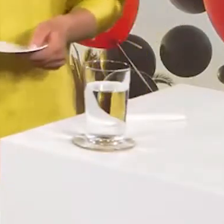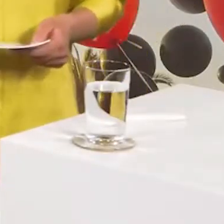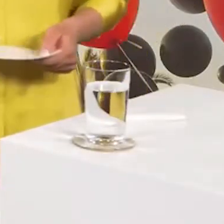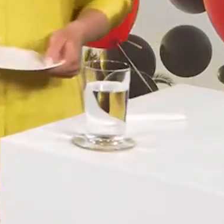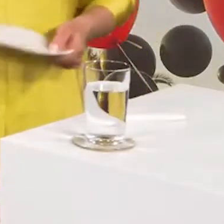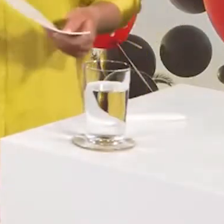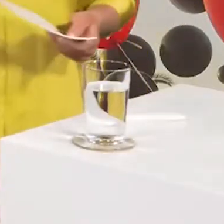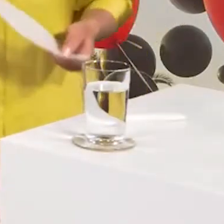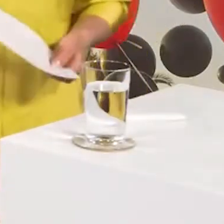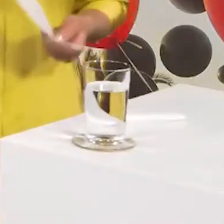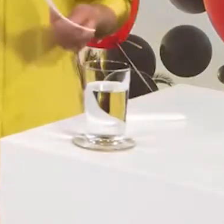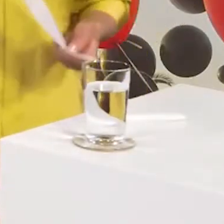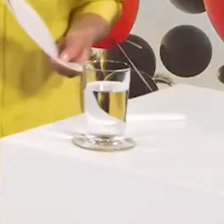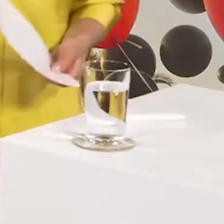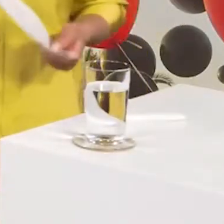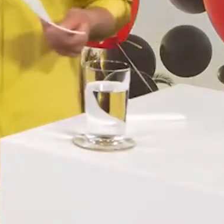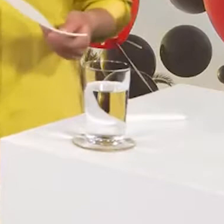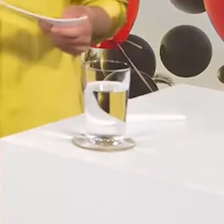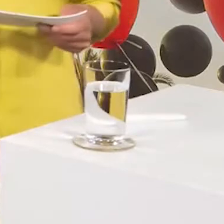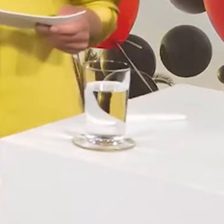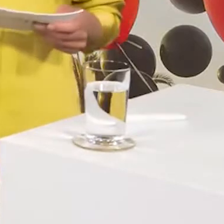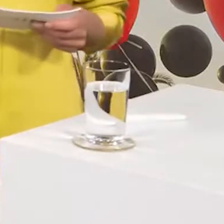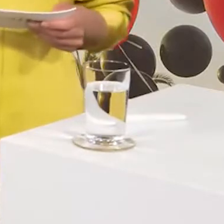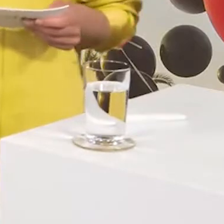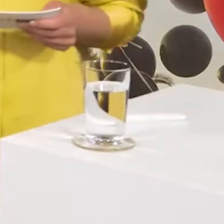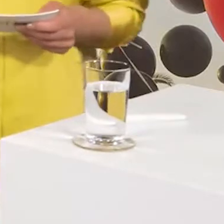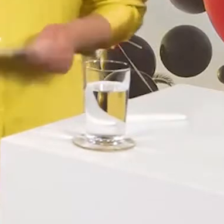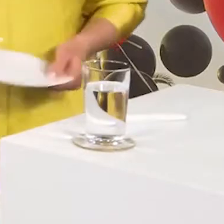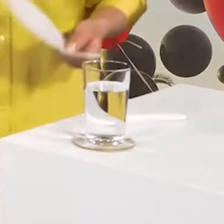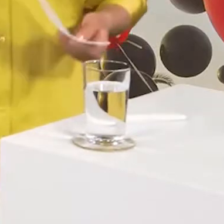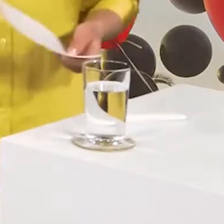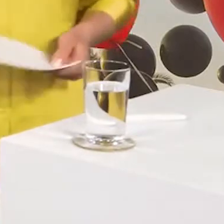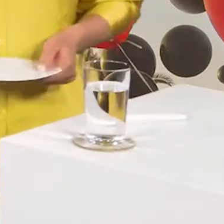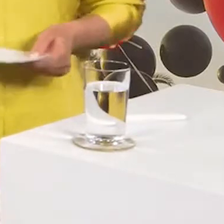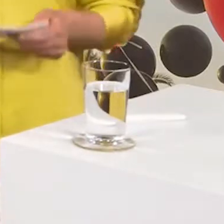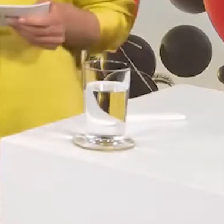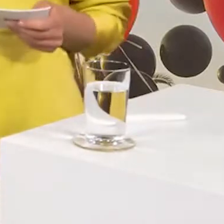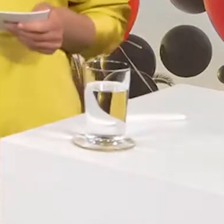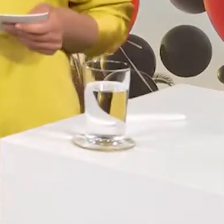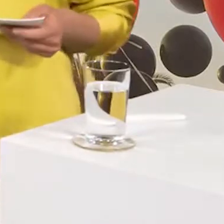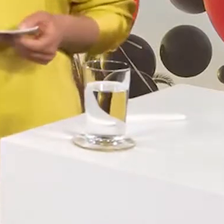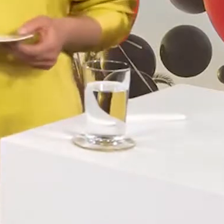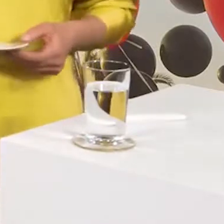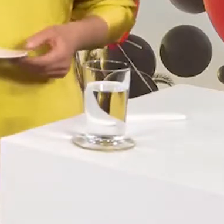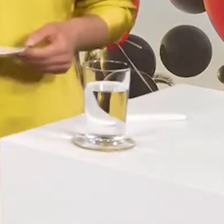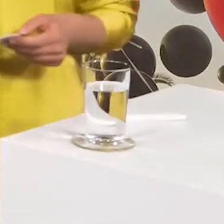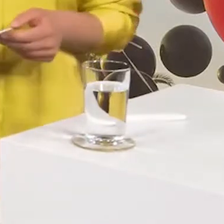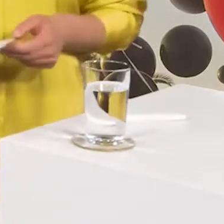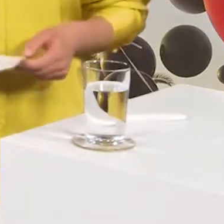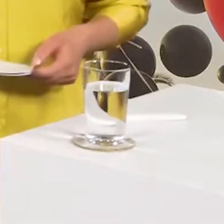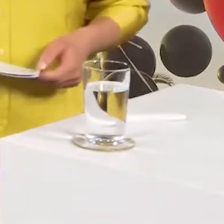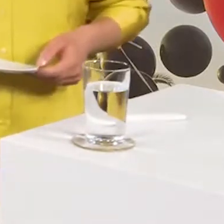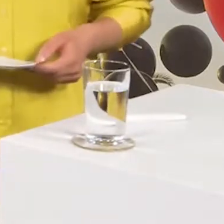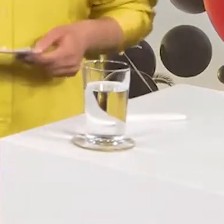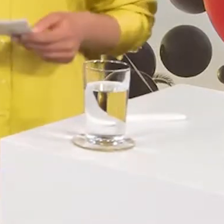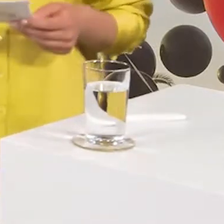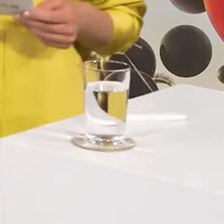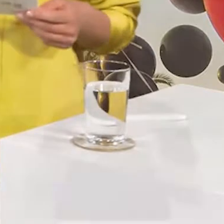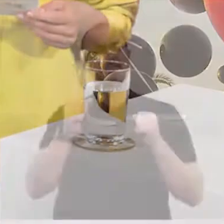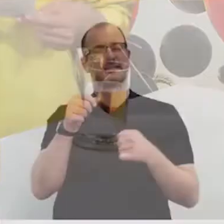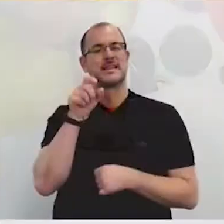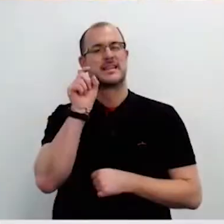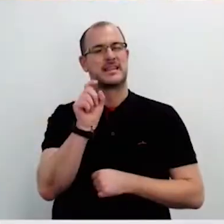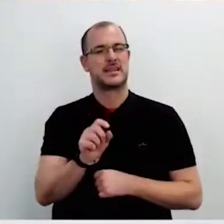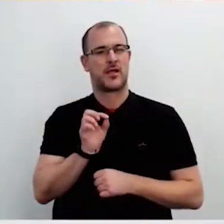durch den aufregenden, spannenden, aktionsreichen Tag. Den haben wir gemeinsam mit der Initiative Digital